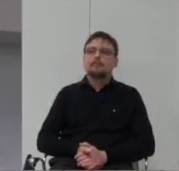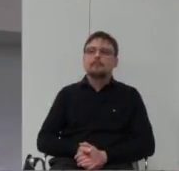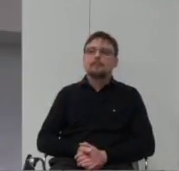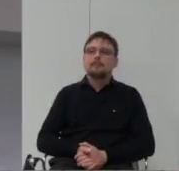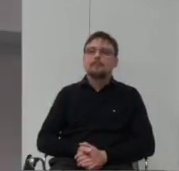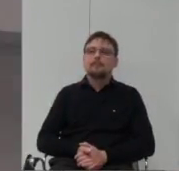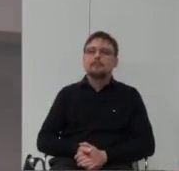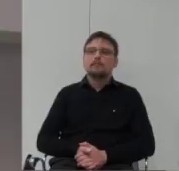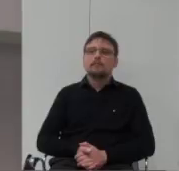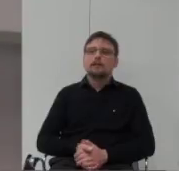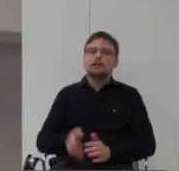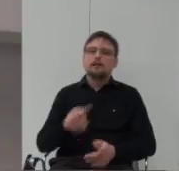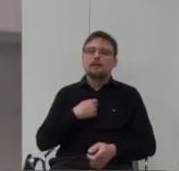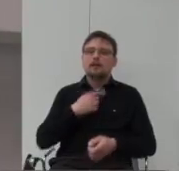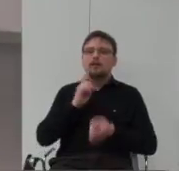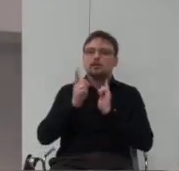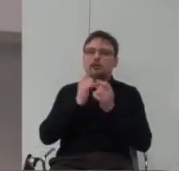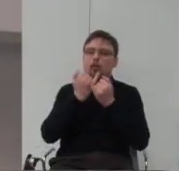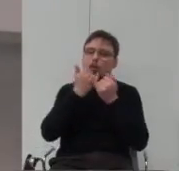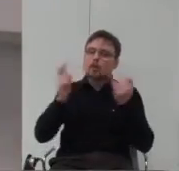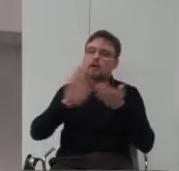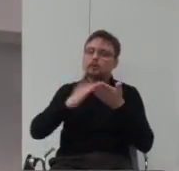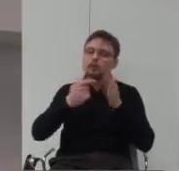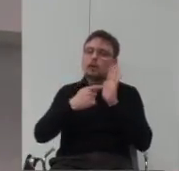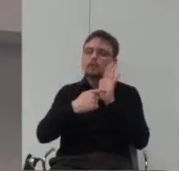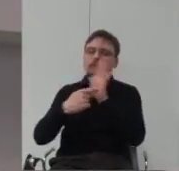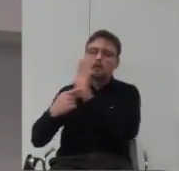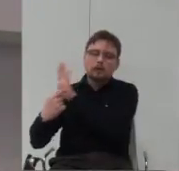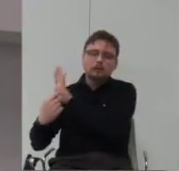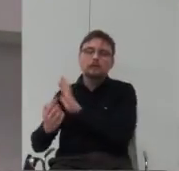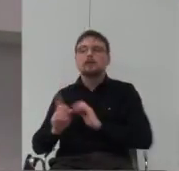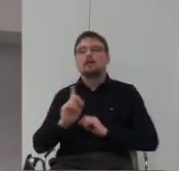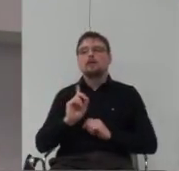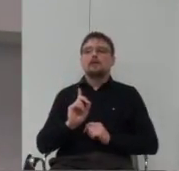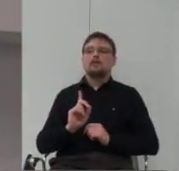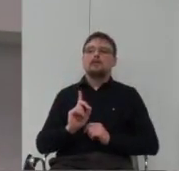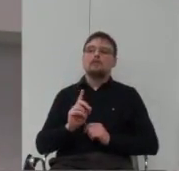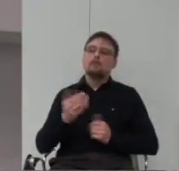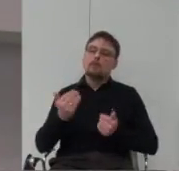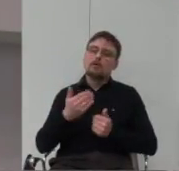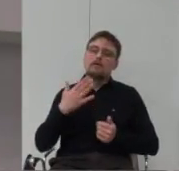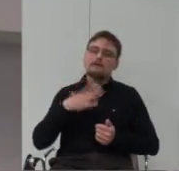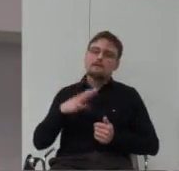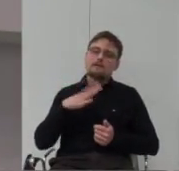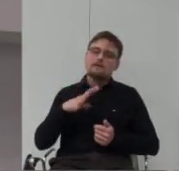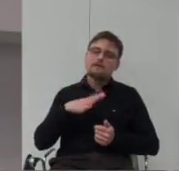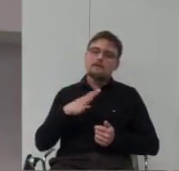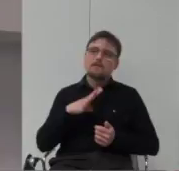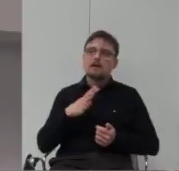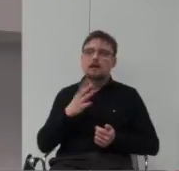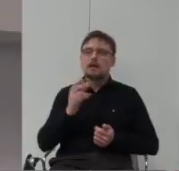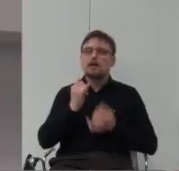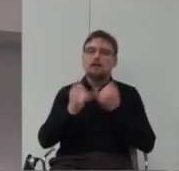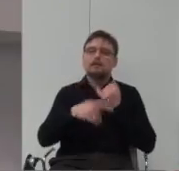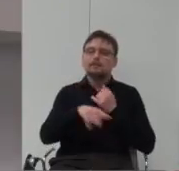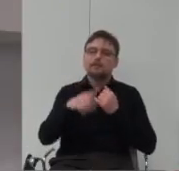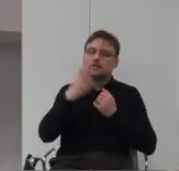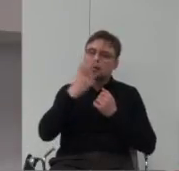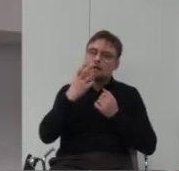lub niskotechnologiczny sposób. Może tak popędziłem trochę przez te przykłady,